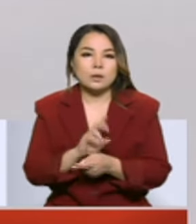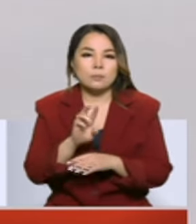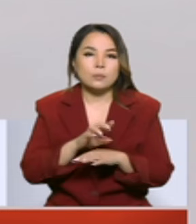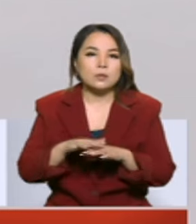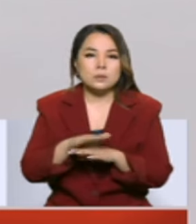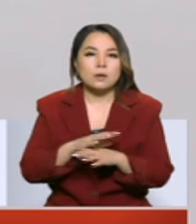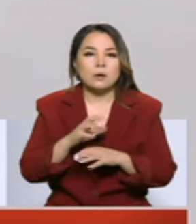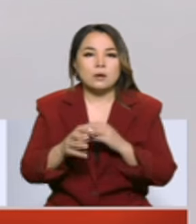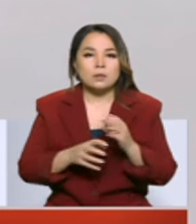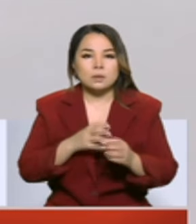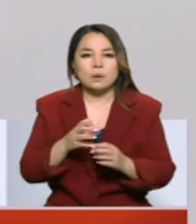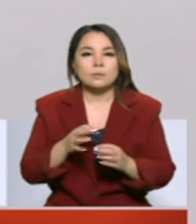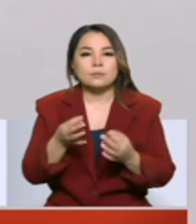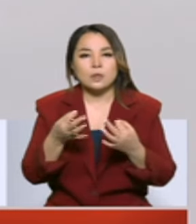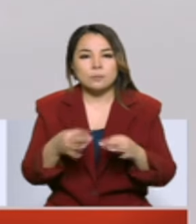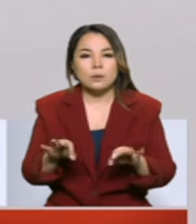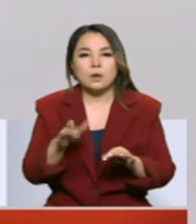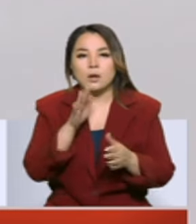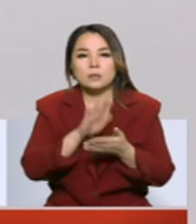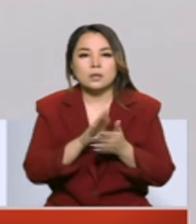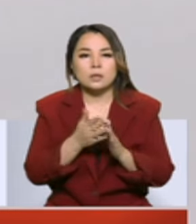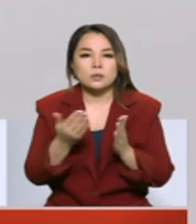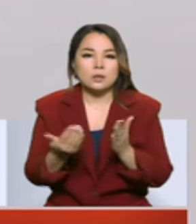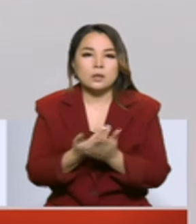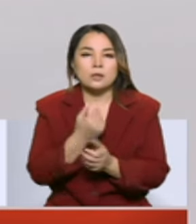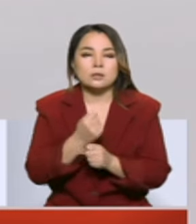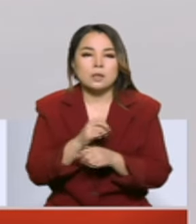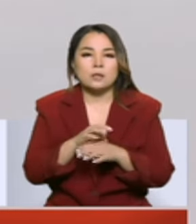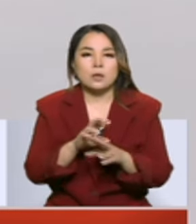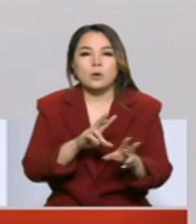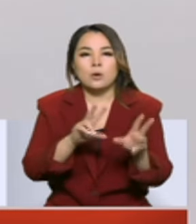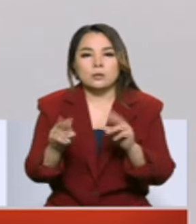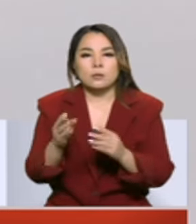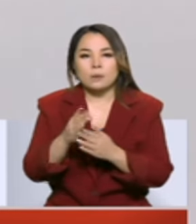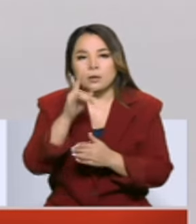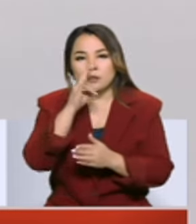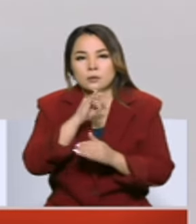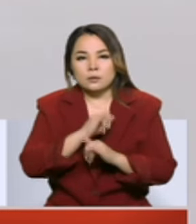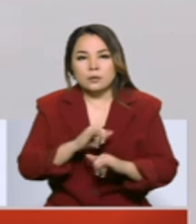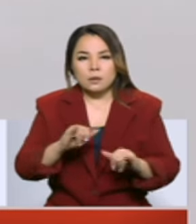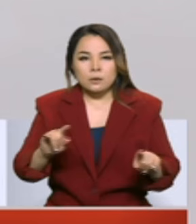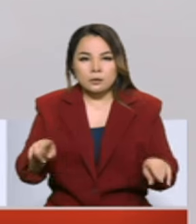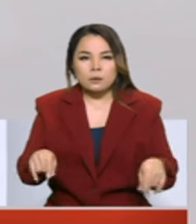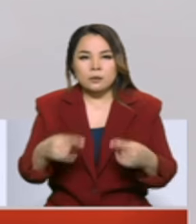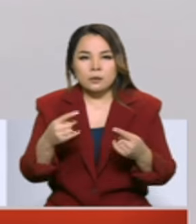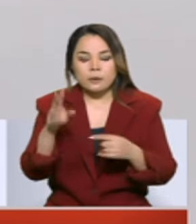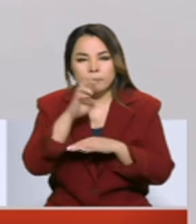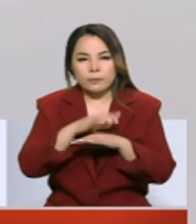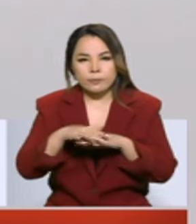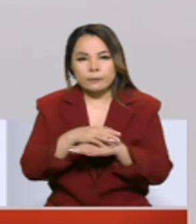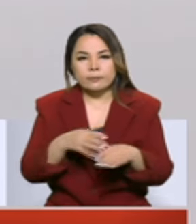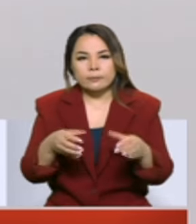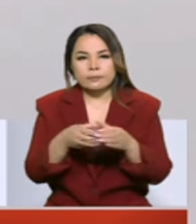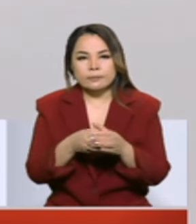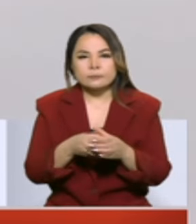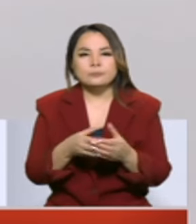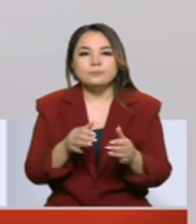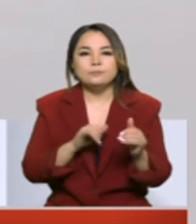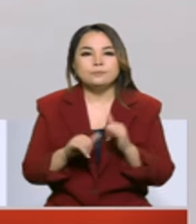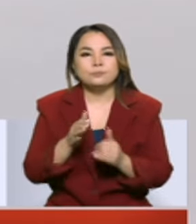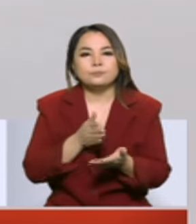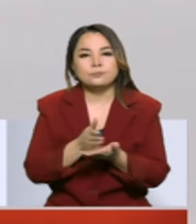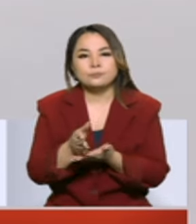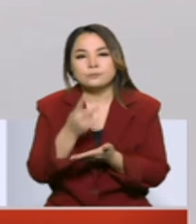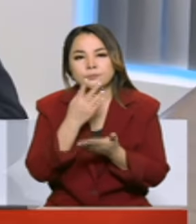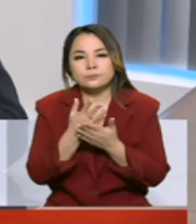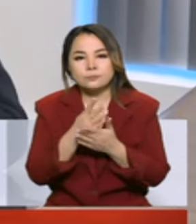әлемі көрмеген демократиялық жаңаруды уәде етті. Бұл Қазақстанның дамушы демократиялық мемлекет ретінде қайда бағыт